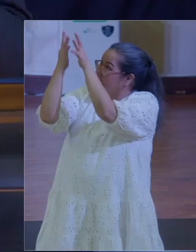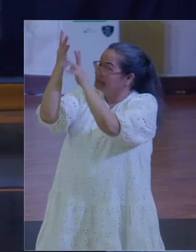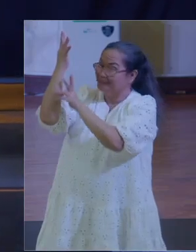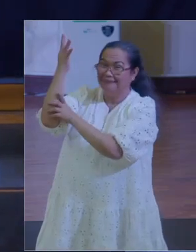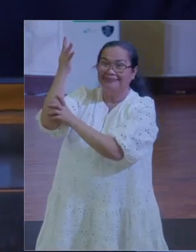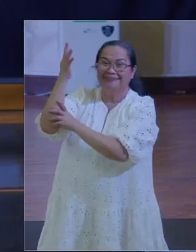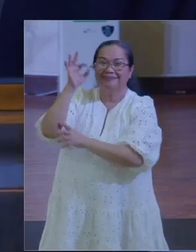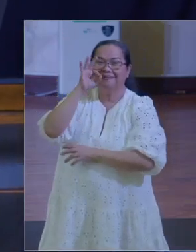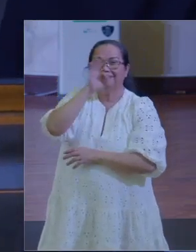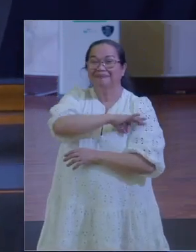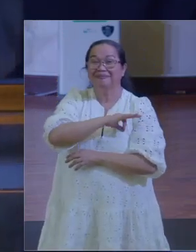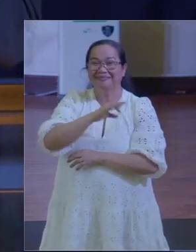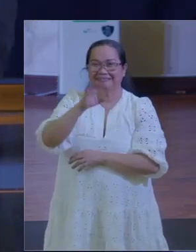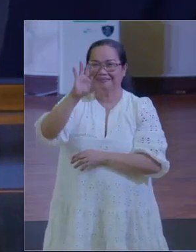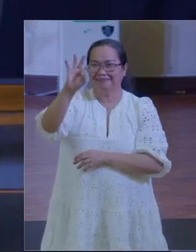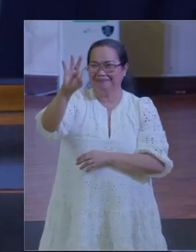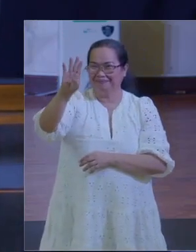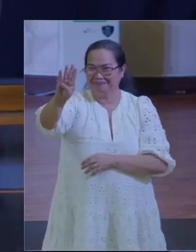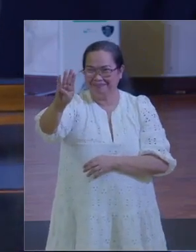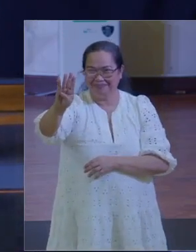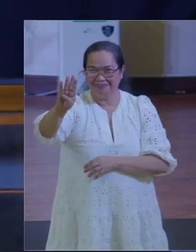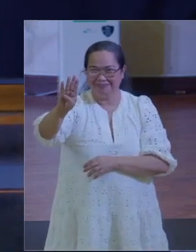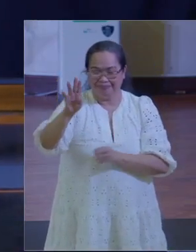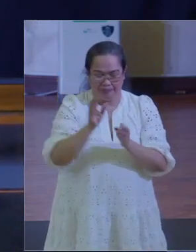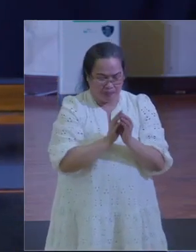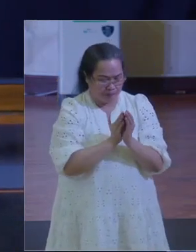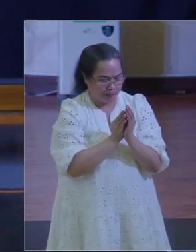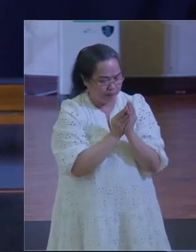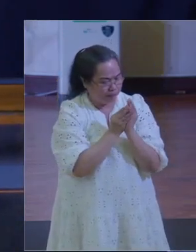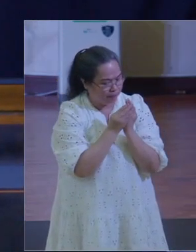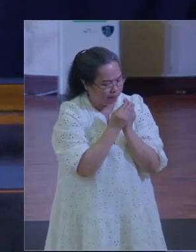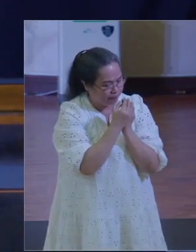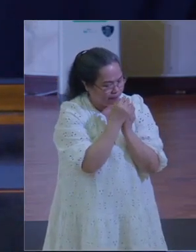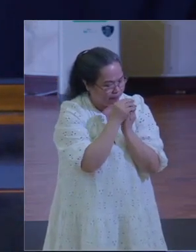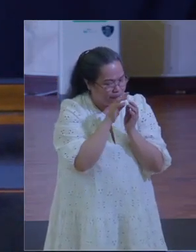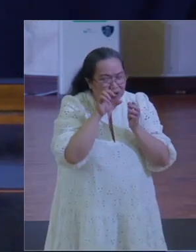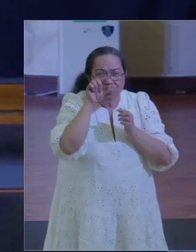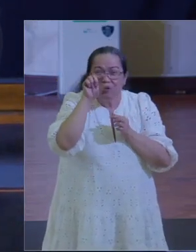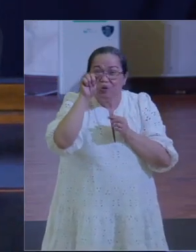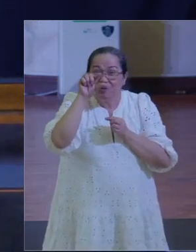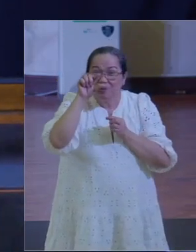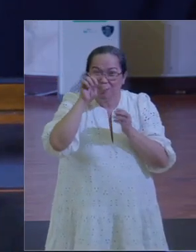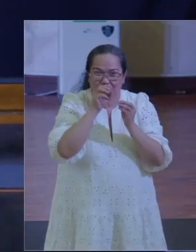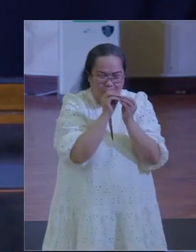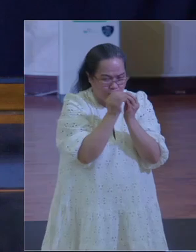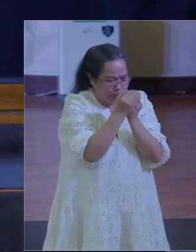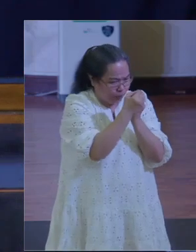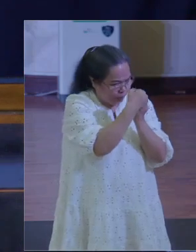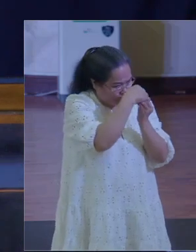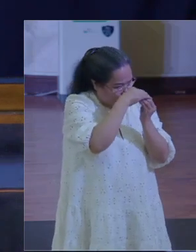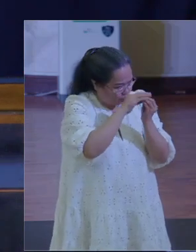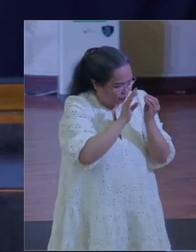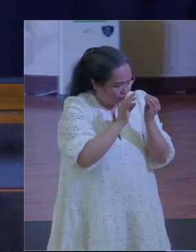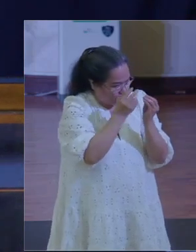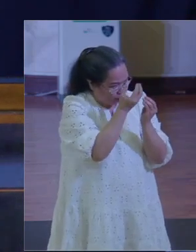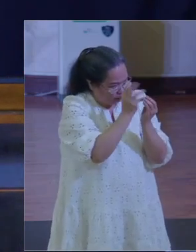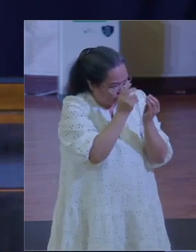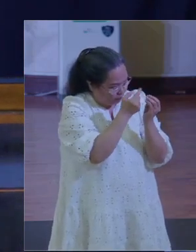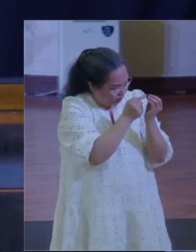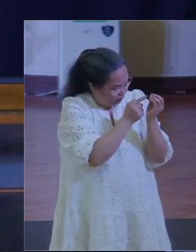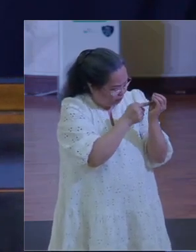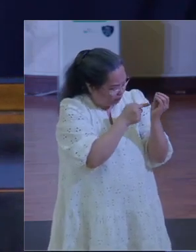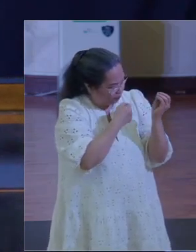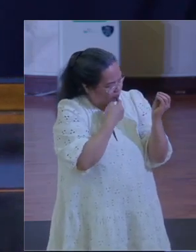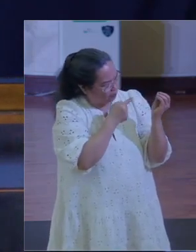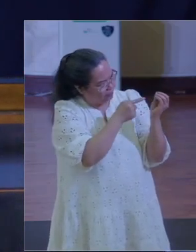Facebook na miniature bonsai orange tree. True enough, may